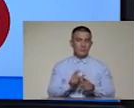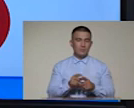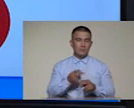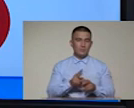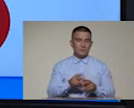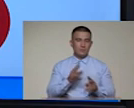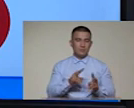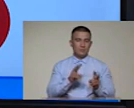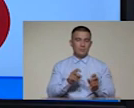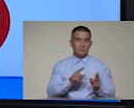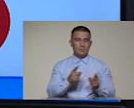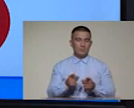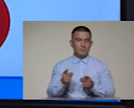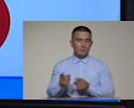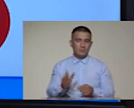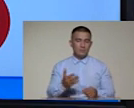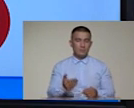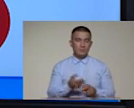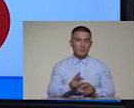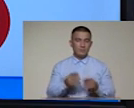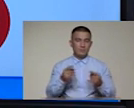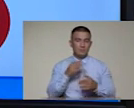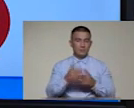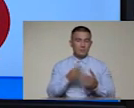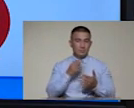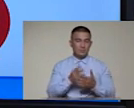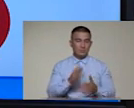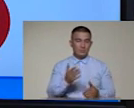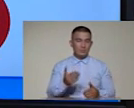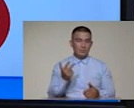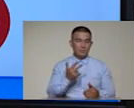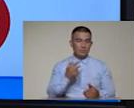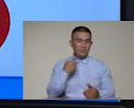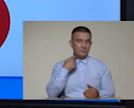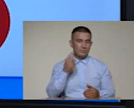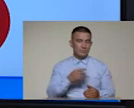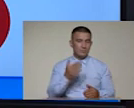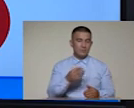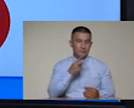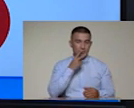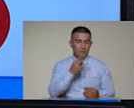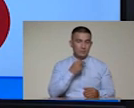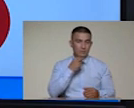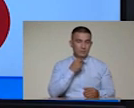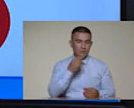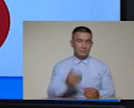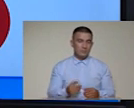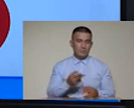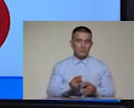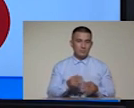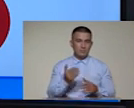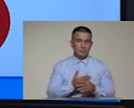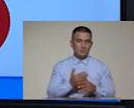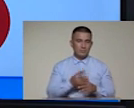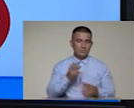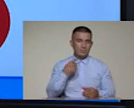o'tamiz. Ekranga diqqatingizni qaratgan bo'lsangiz, 3 raqamiga ko'zingiz tushgan bo'lsa kerak. Demak, yordamchi